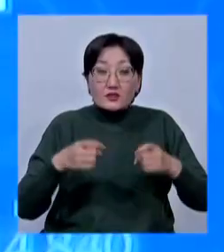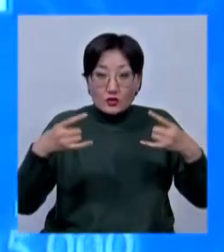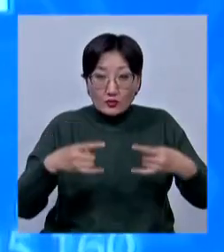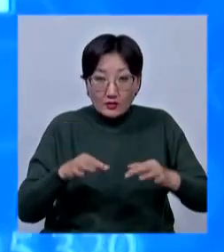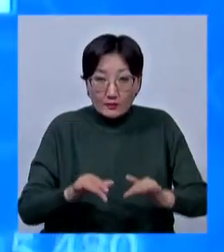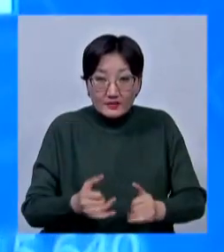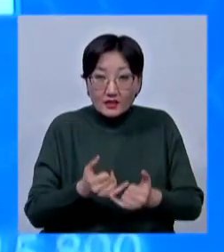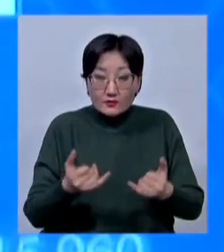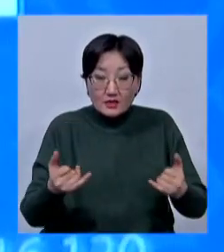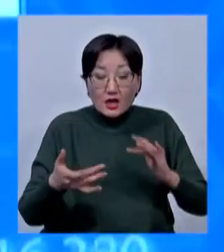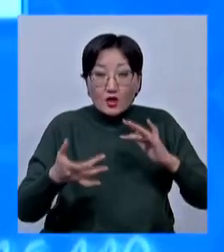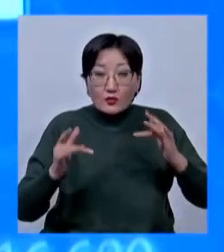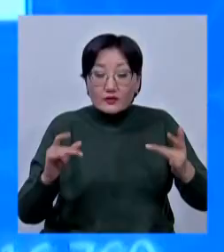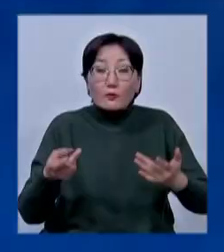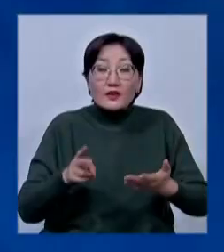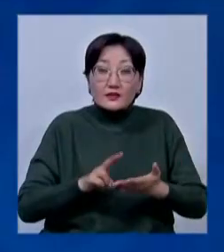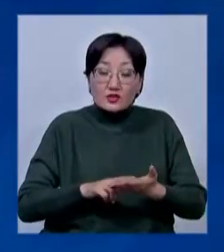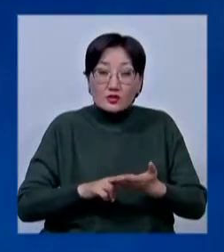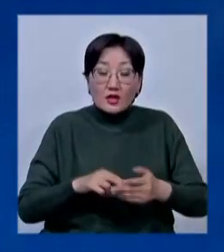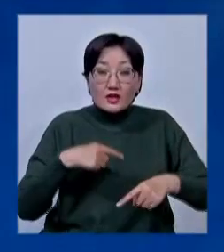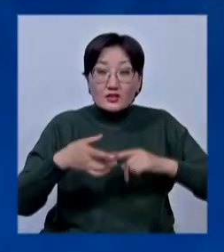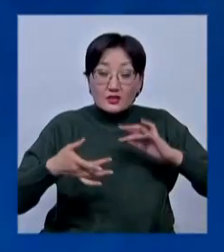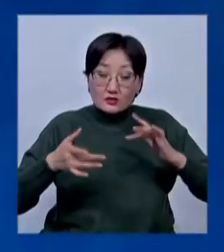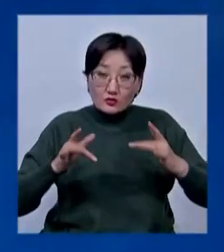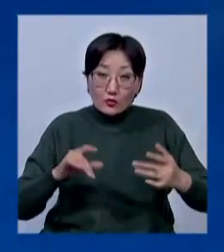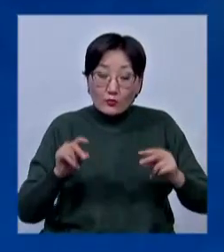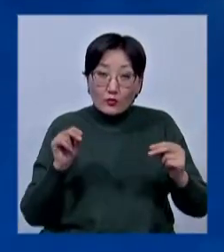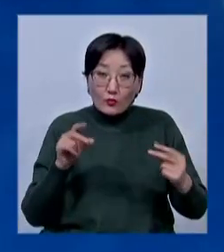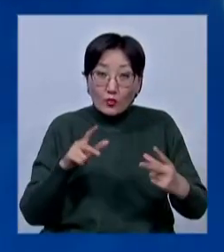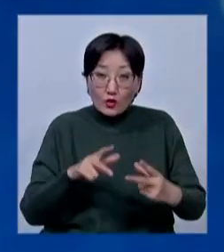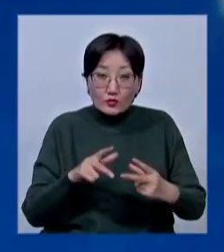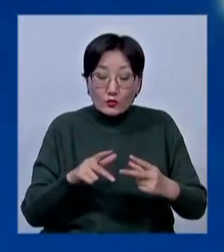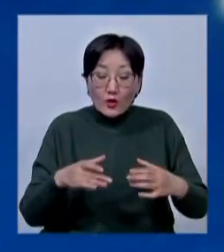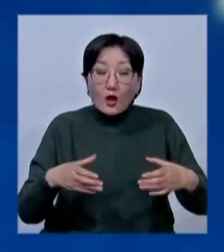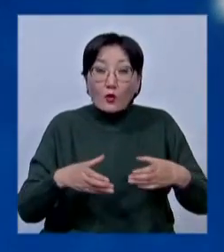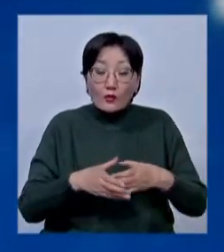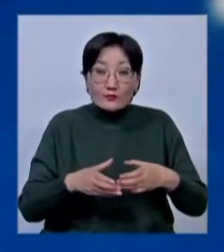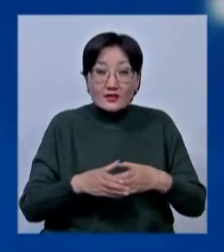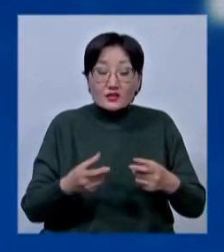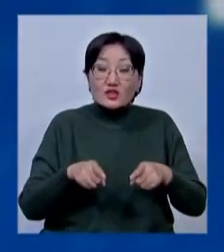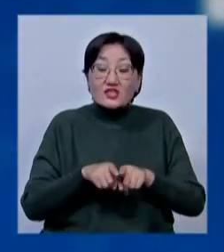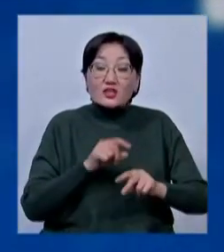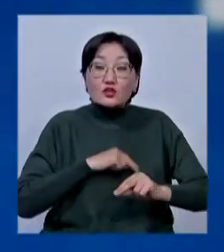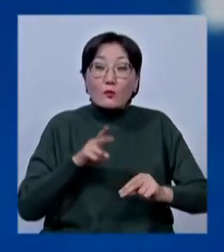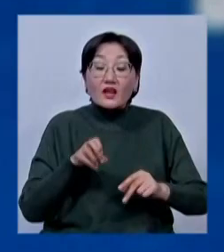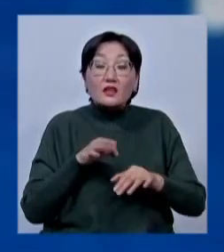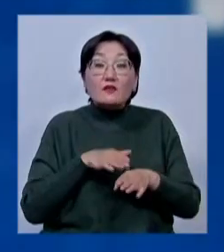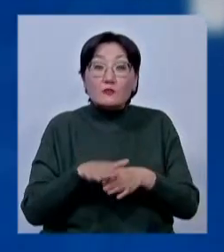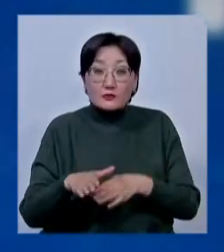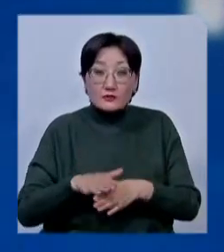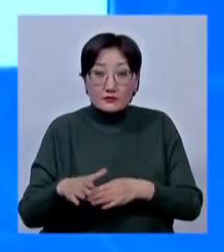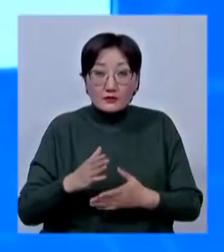қамтамасыз ету, интернетке қосу, қашықтан оқуды ұйымдастыру деген секілді жұмыстар қалай атқарылып жатыр?